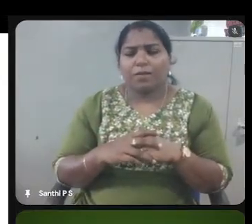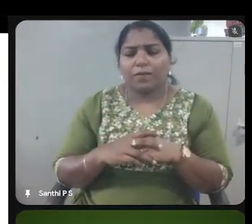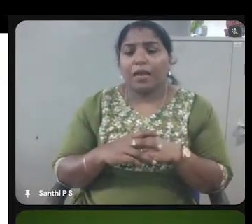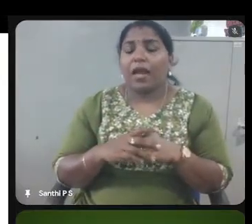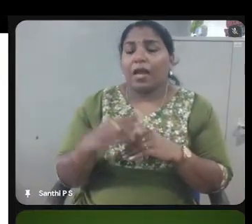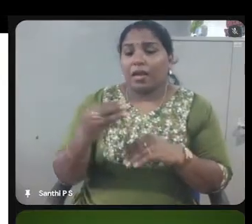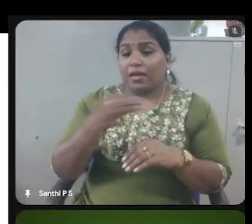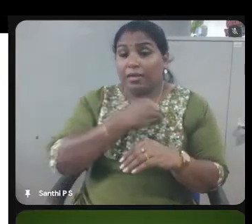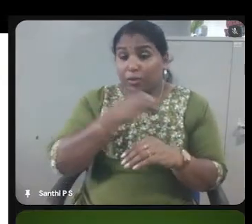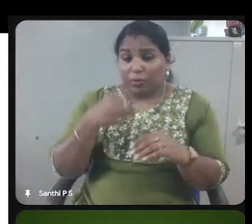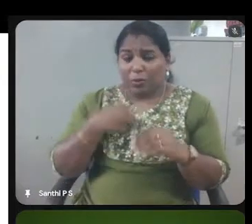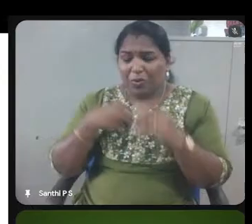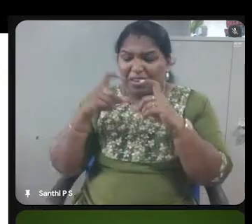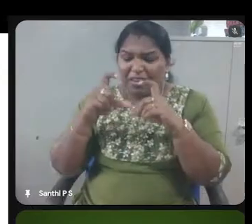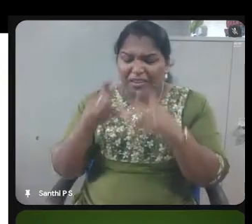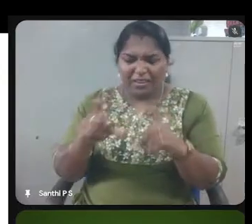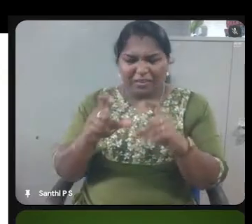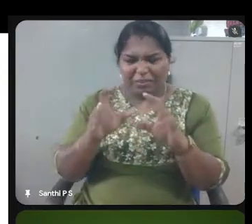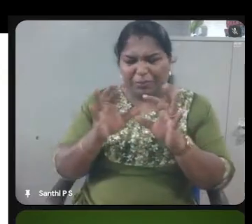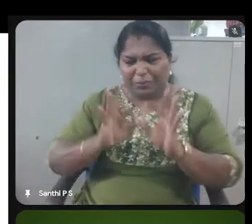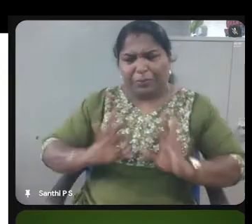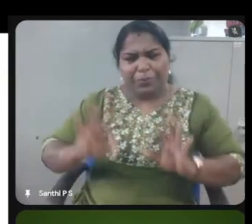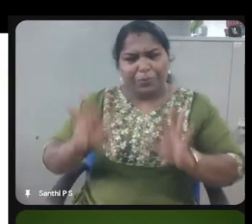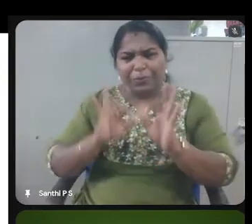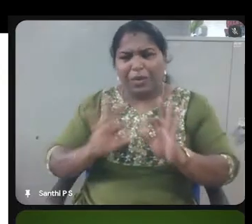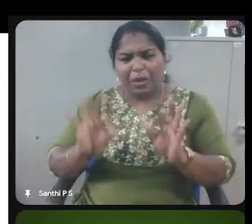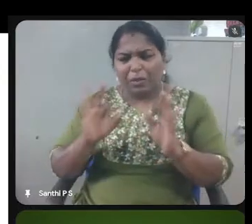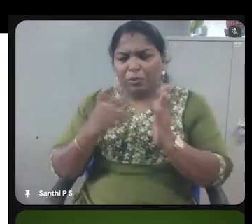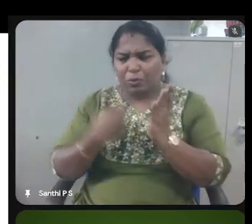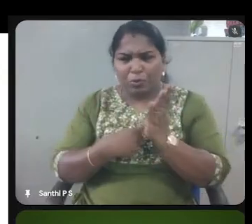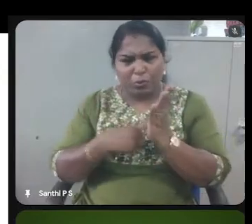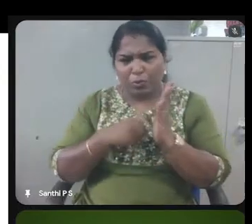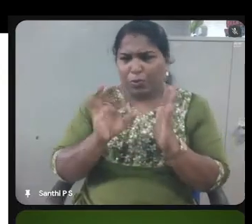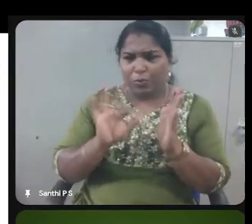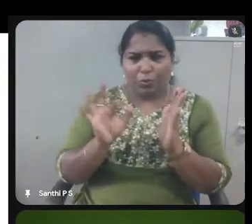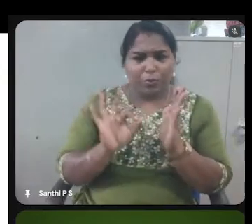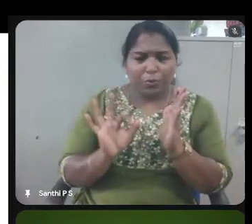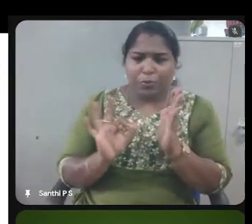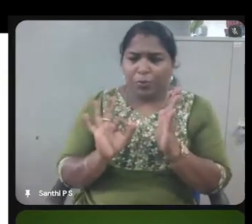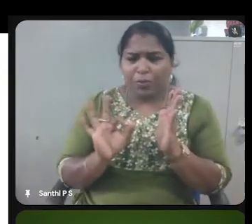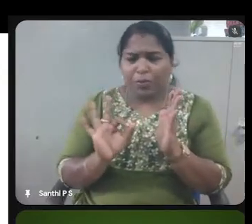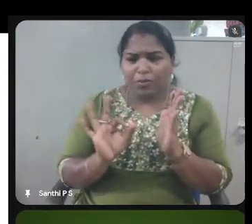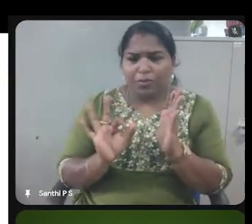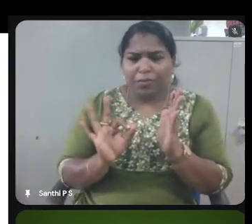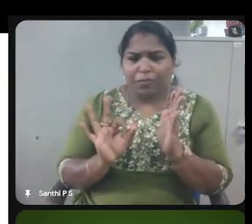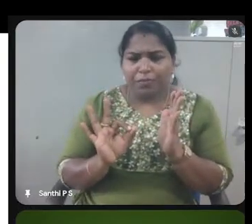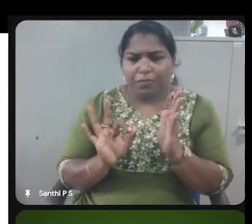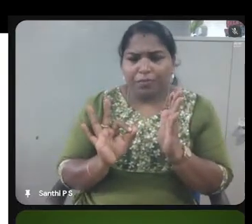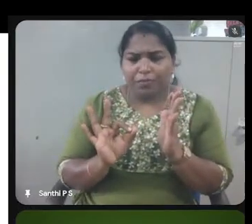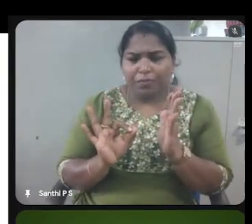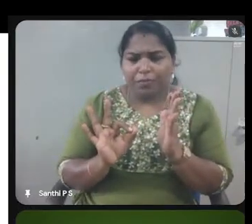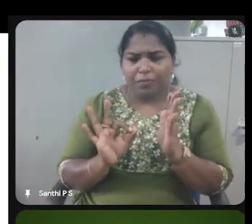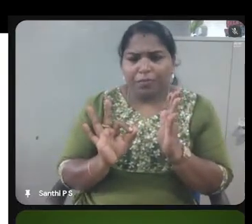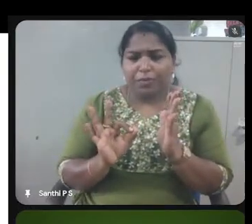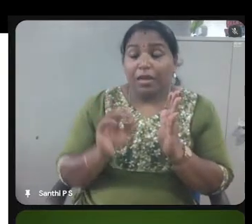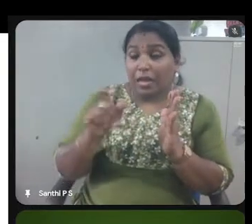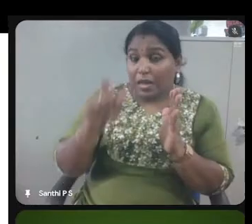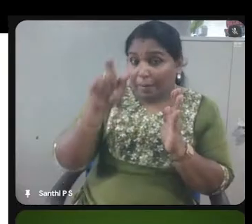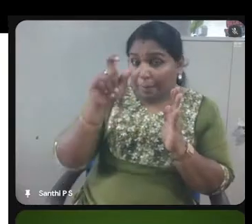എന്ന് പറയാൻ വേണ്ടി അങ്ങനെ ഒരു ട്രീറ്റ്മെന്റ് പ്രോട്ടോകോൾ ഇല്ല. ഡെഫിനറ്റ്ലി ആ പ്രോബ്ലം ഉള്ള